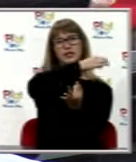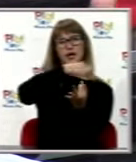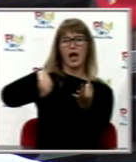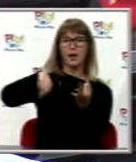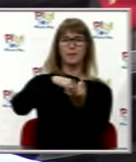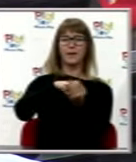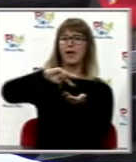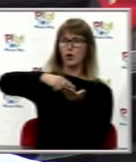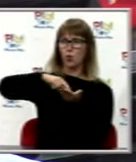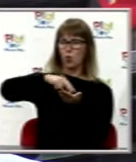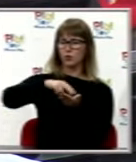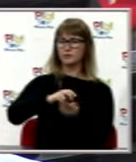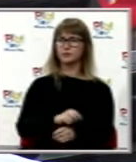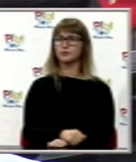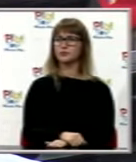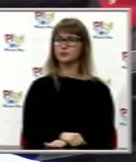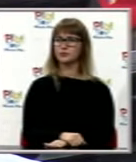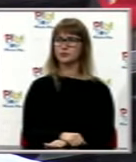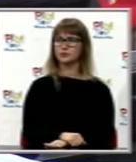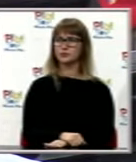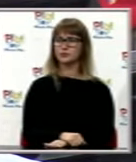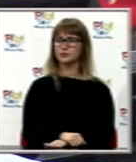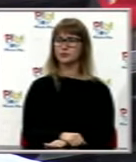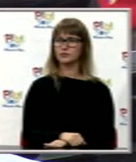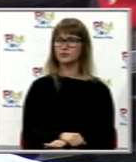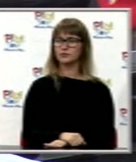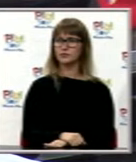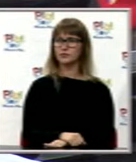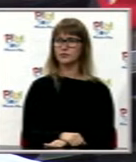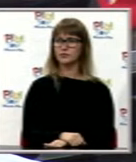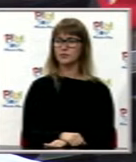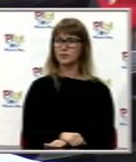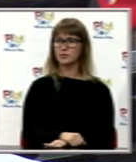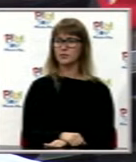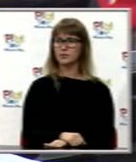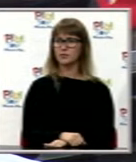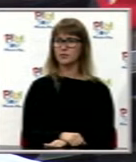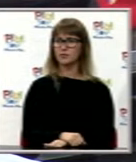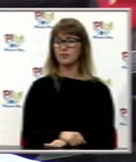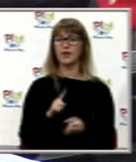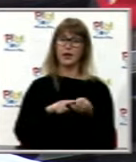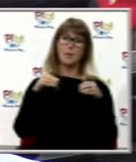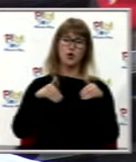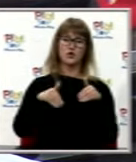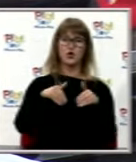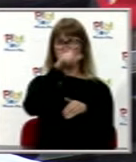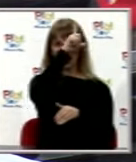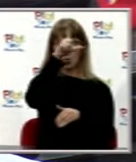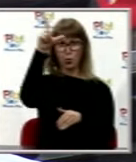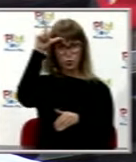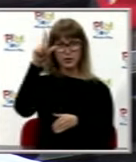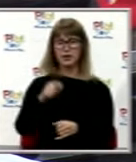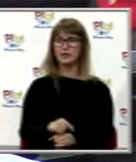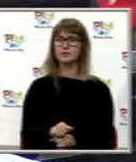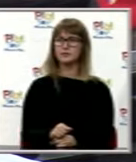ruchu. Także w zasadzie, a również harmonia możliwości ludzkich i możliwości